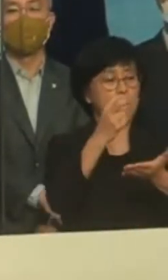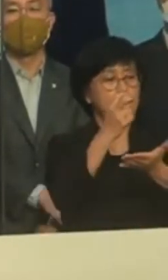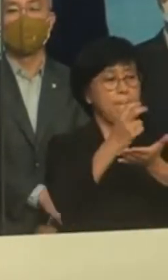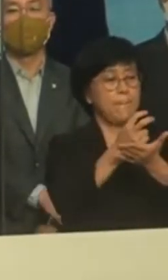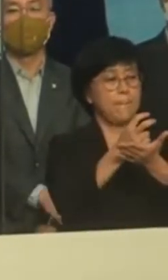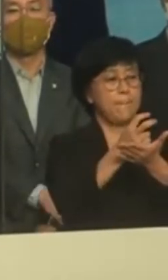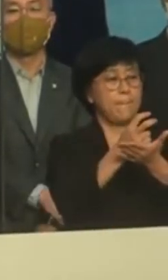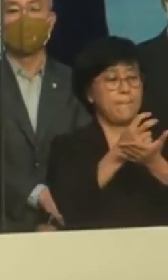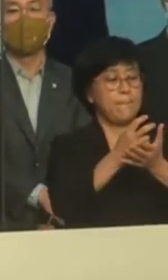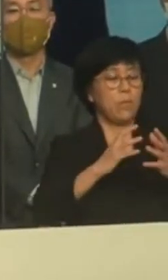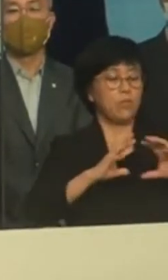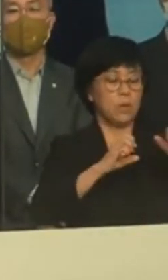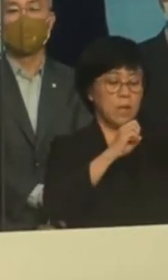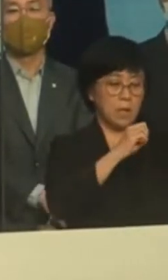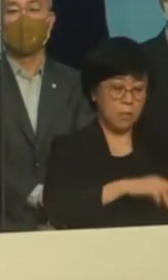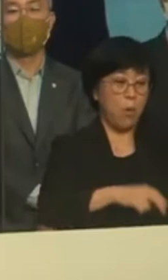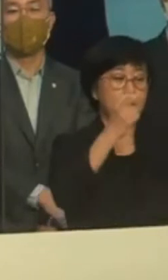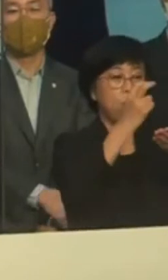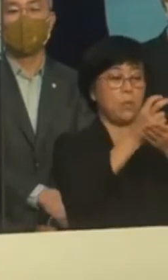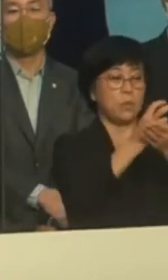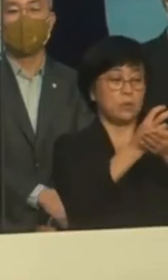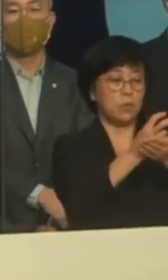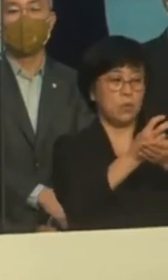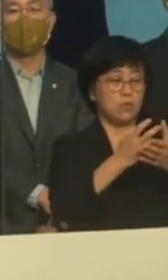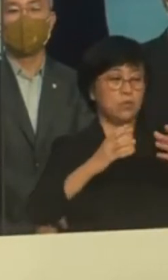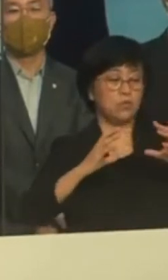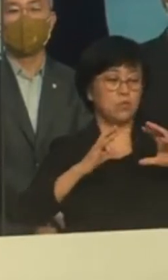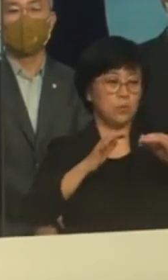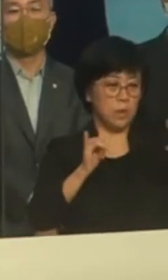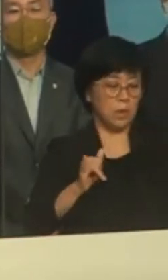헌법적인 입법권, 그리고 국민 주권을